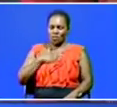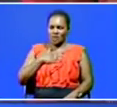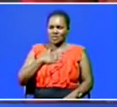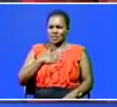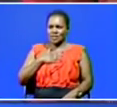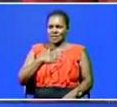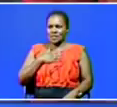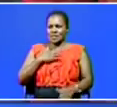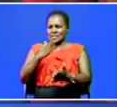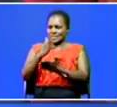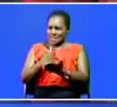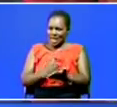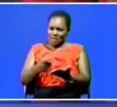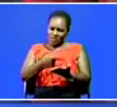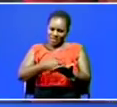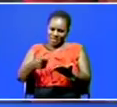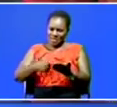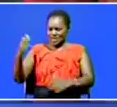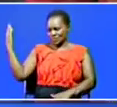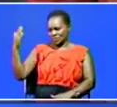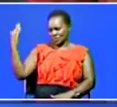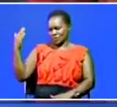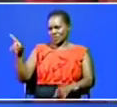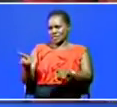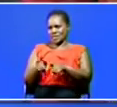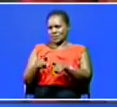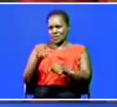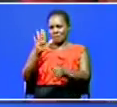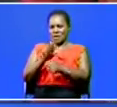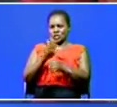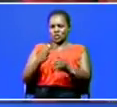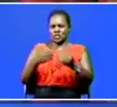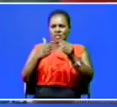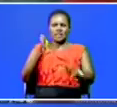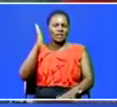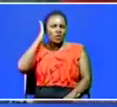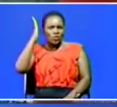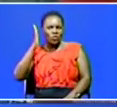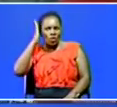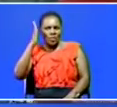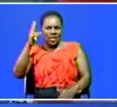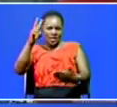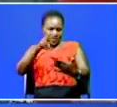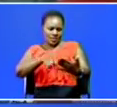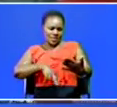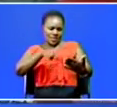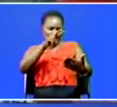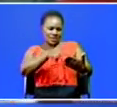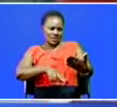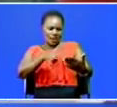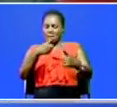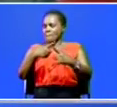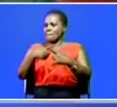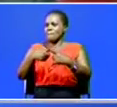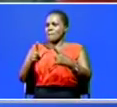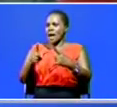Baadhi wakilazimika kuandika na kusoma hoja zao, akiwemo kiongozi wa walio wengi Aden Duale. Anasoma badala